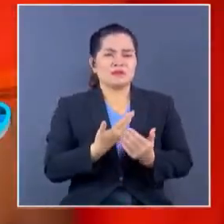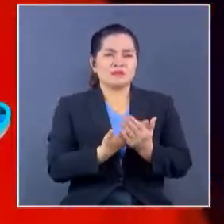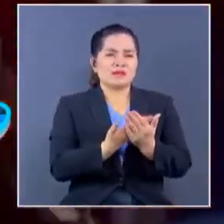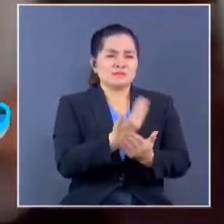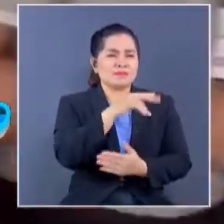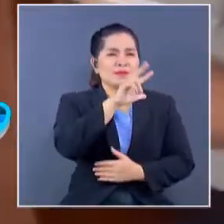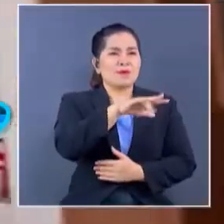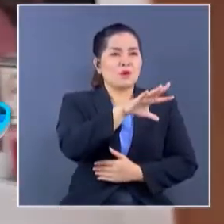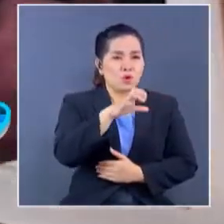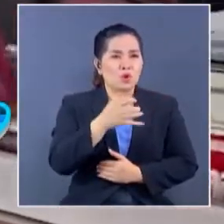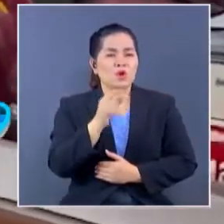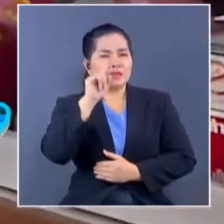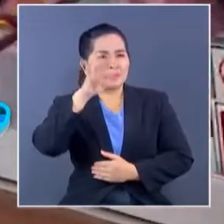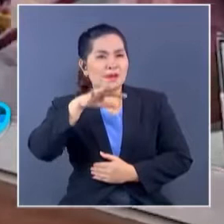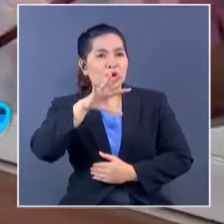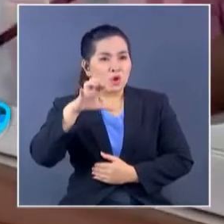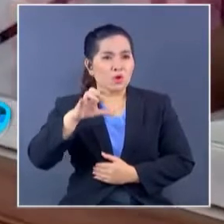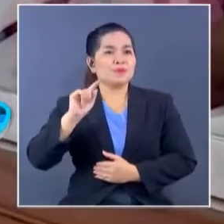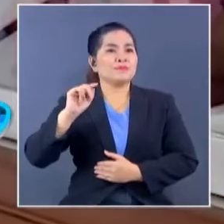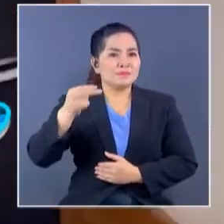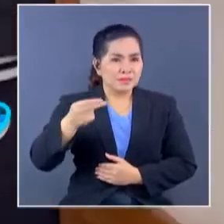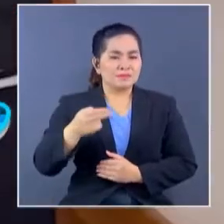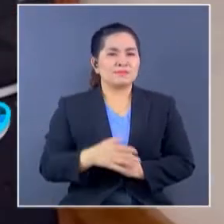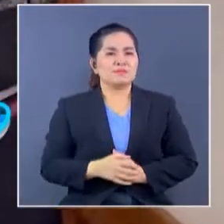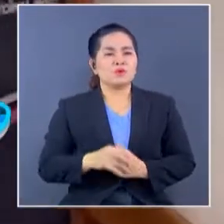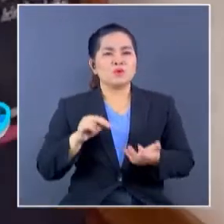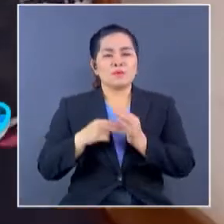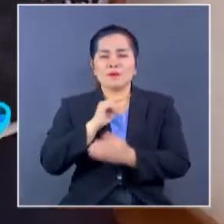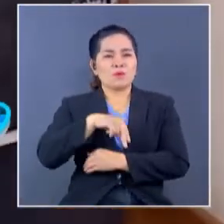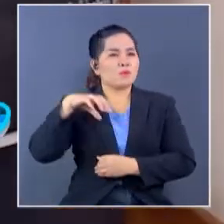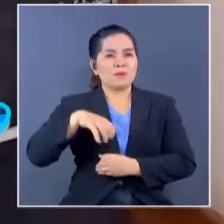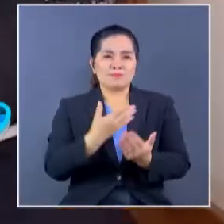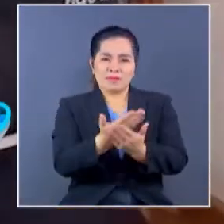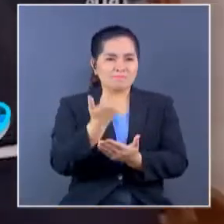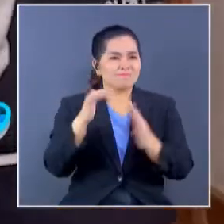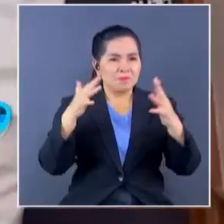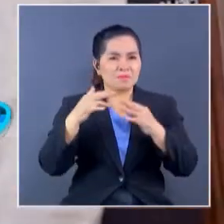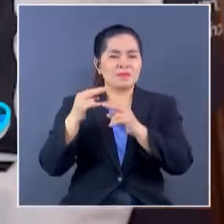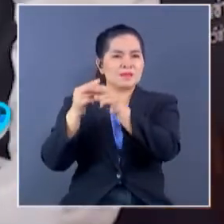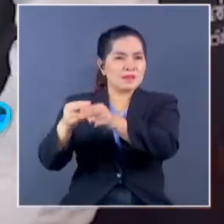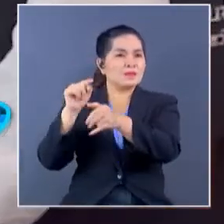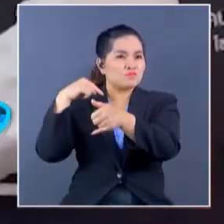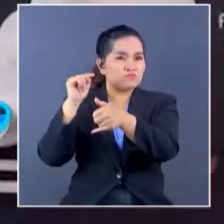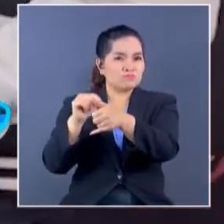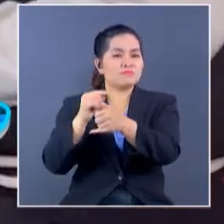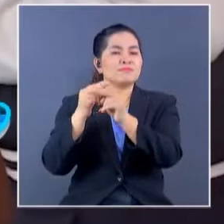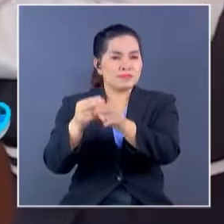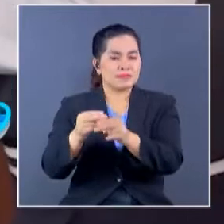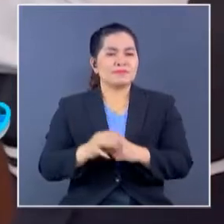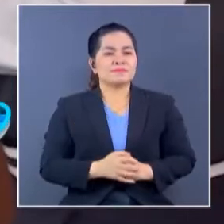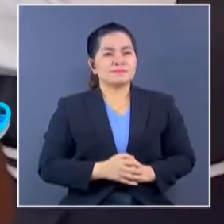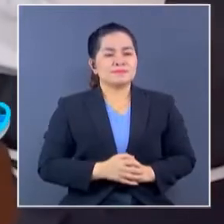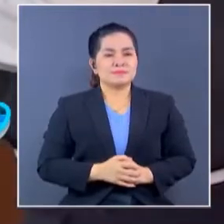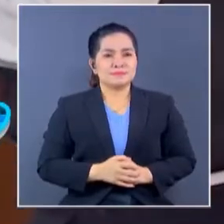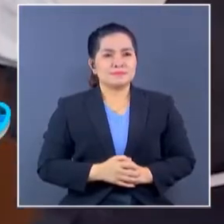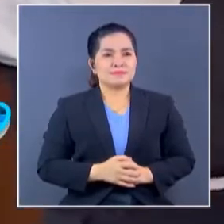แรก 3,500 รอบที่2 4,500 รอบที่3 10,000 ใช ่จริงๆไม่มีเลยนะ ไม่มีเลยนะครับไม่มีการเรียกเก็บไม่มีการติดต่อไปส่